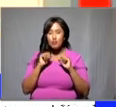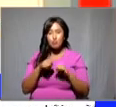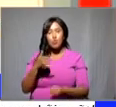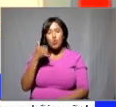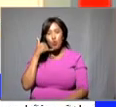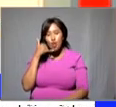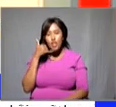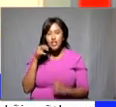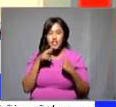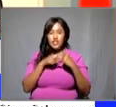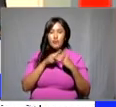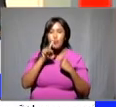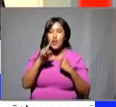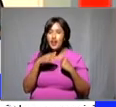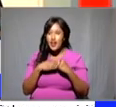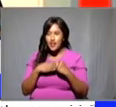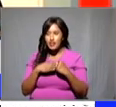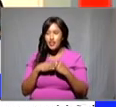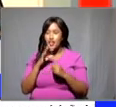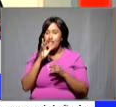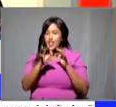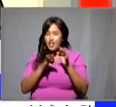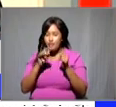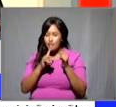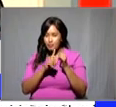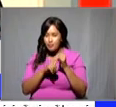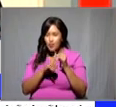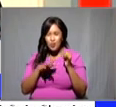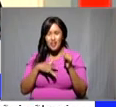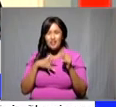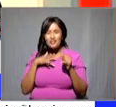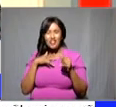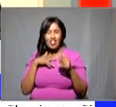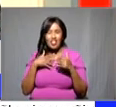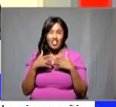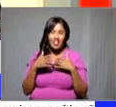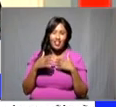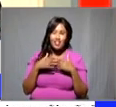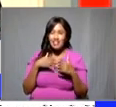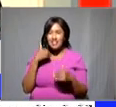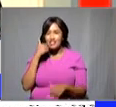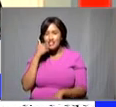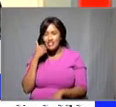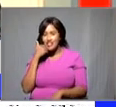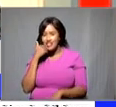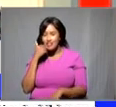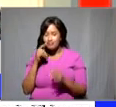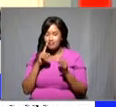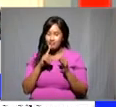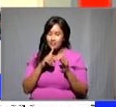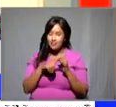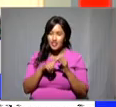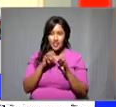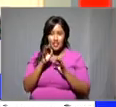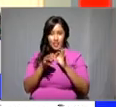7 719 ni namba ya kuhura 1 ungikorwo ukiigua we mwenye tawe murwaru kana ungiona